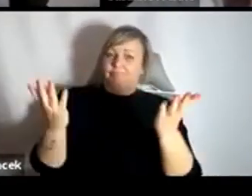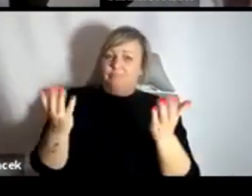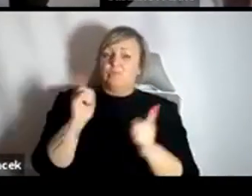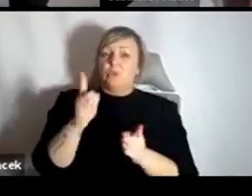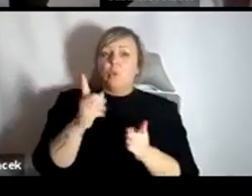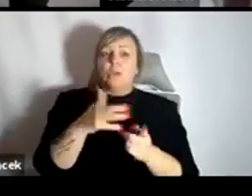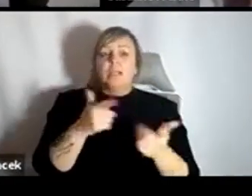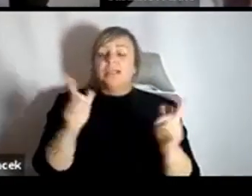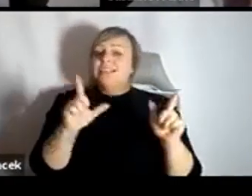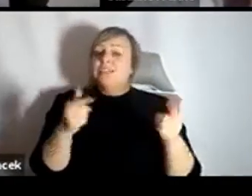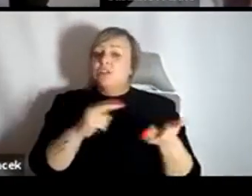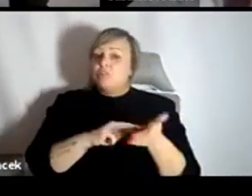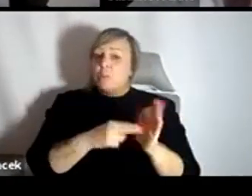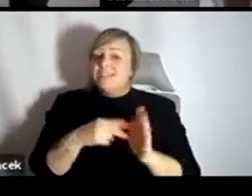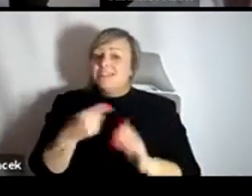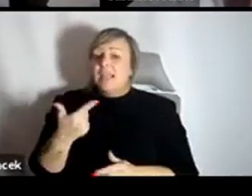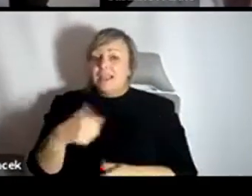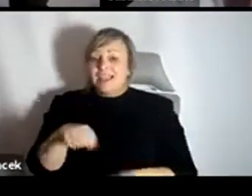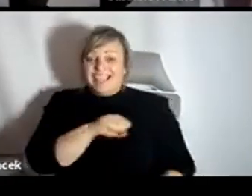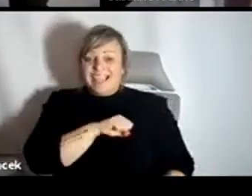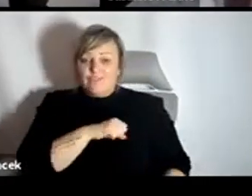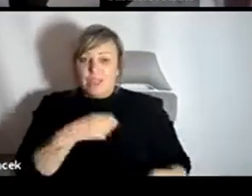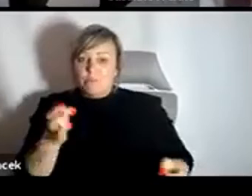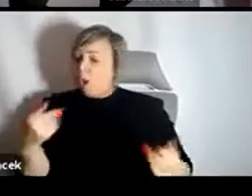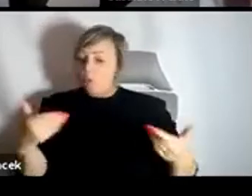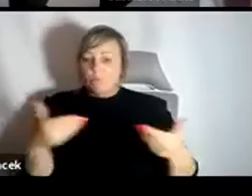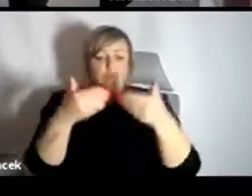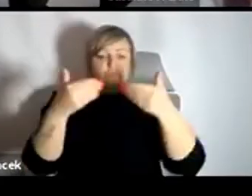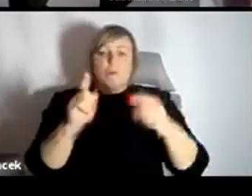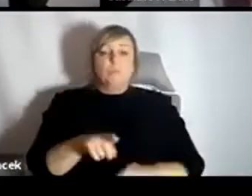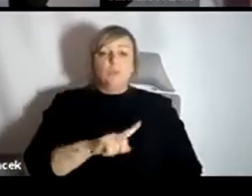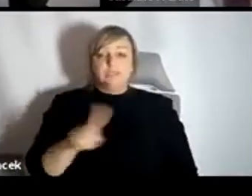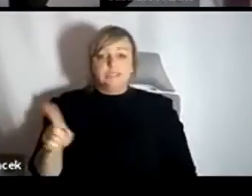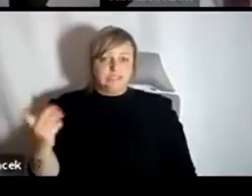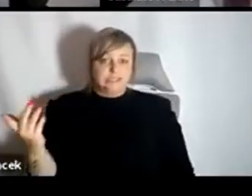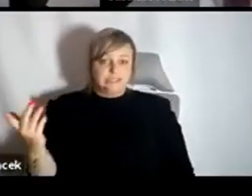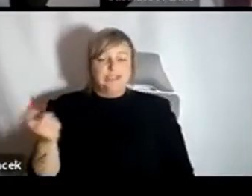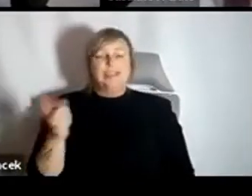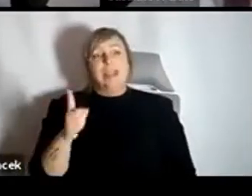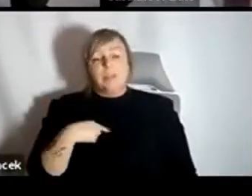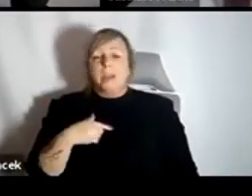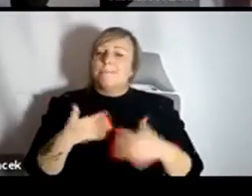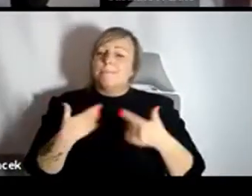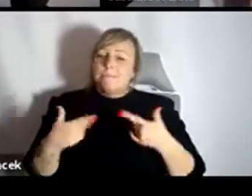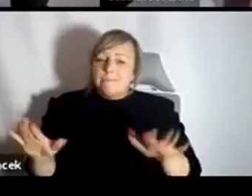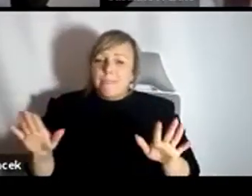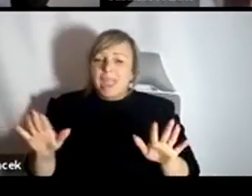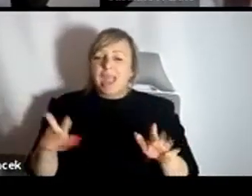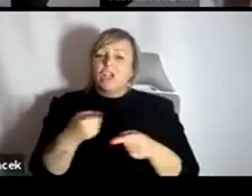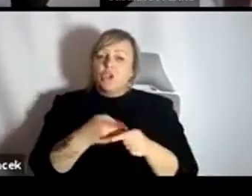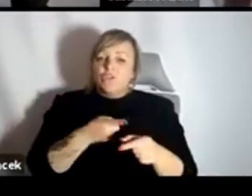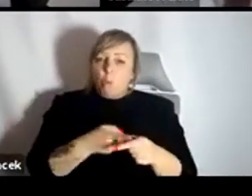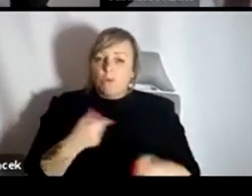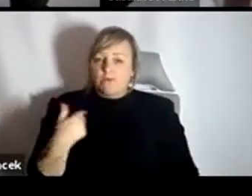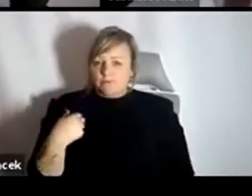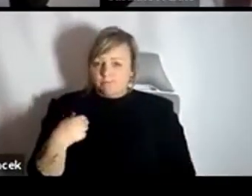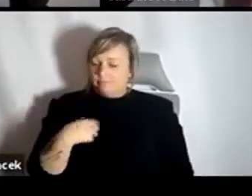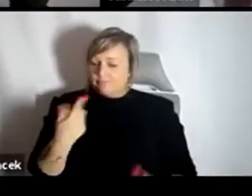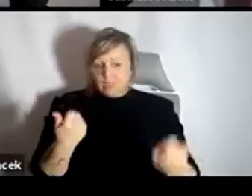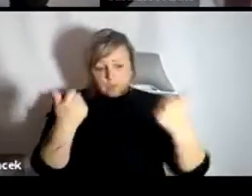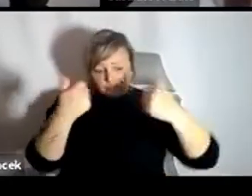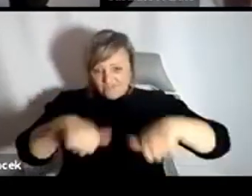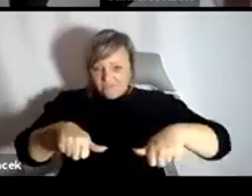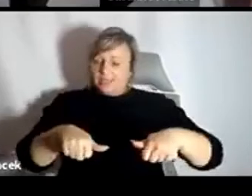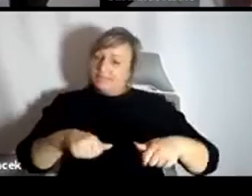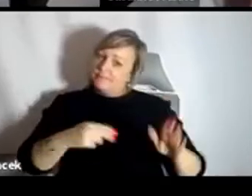nicht widersprechen muss. Und dennoch bin ich mehr für zum Beispiel Quoten, dass man das verpflichtend macht, dass man es in die